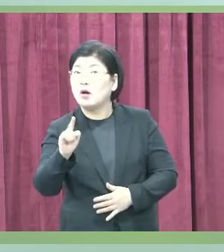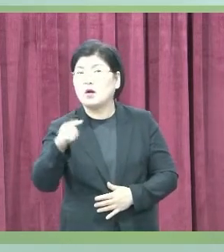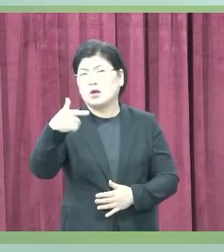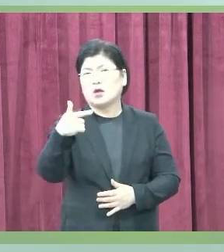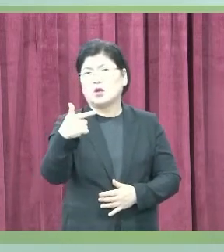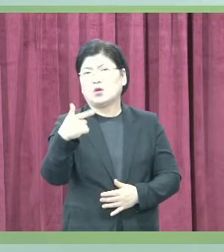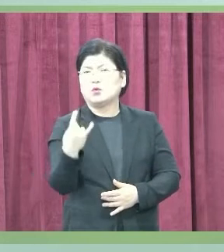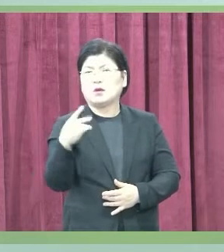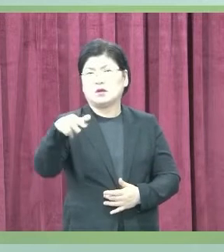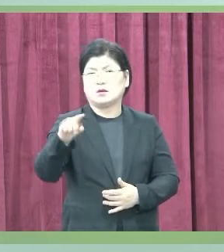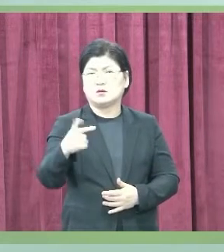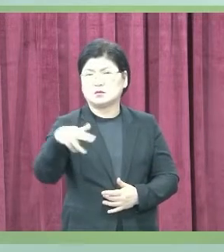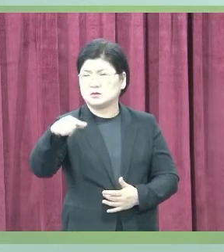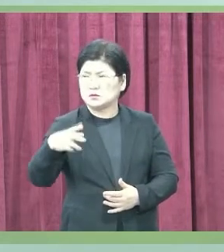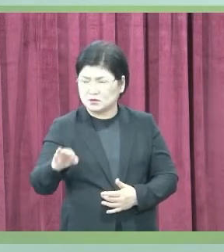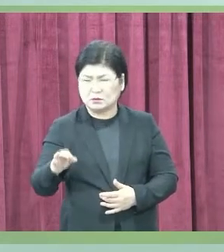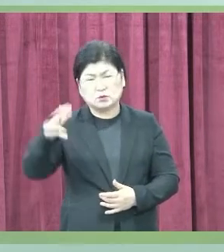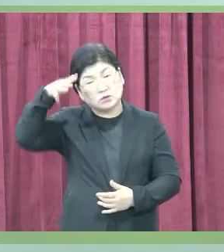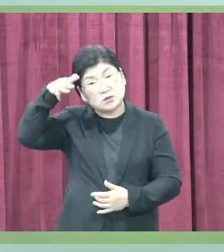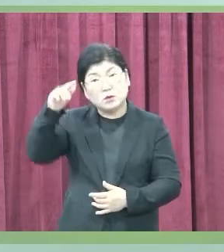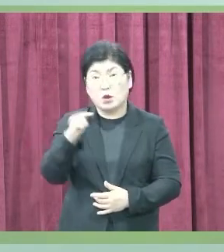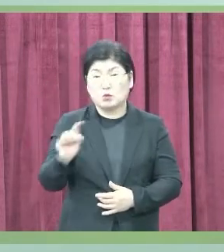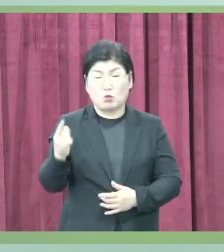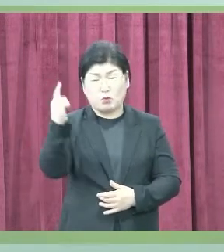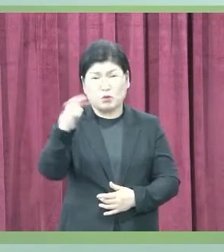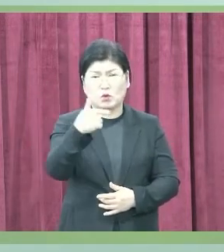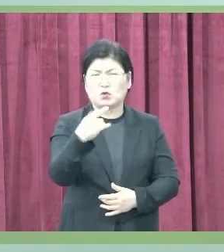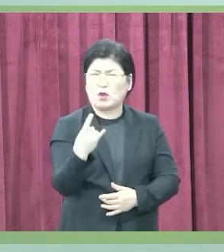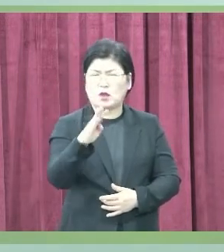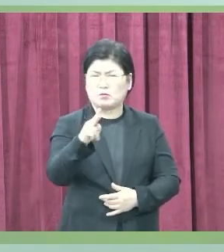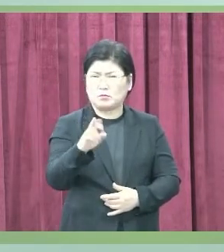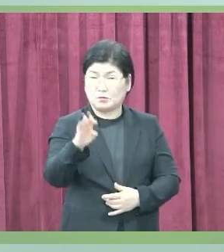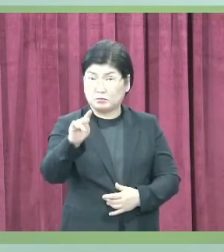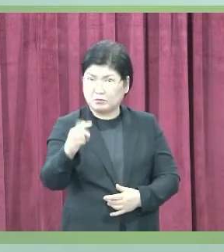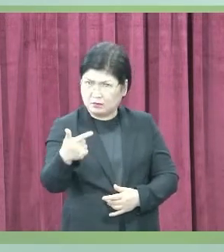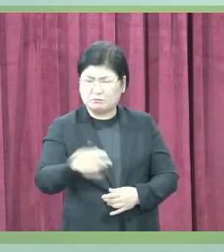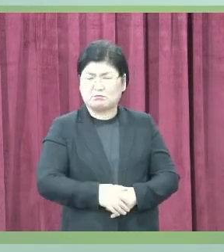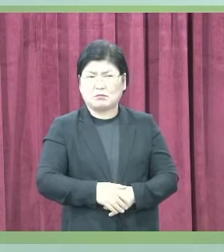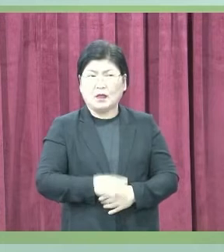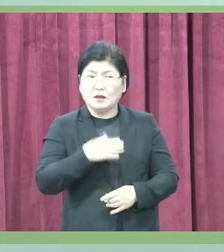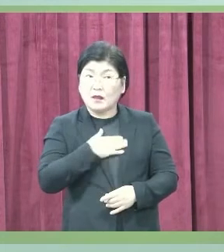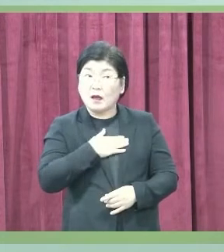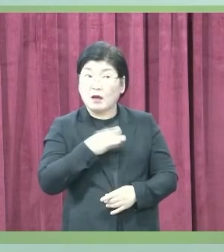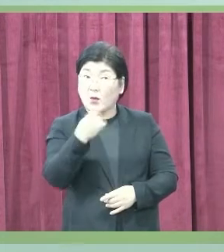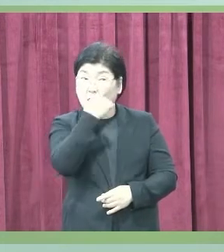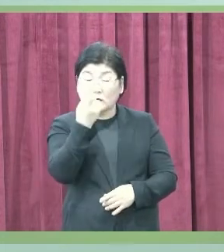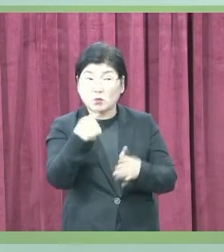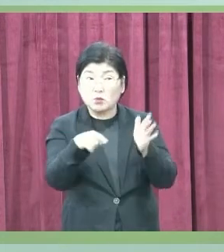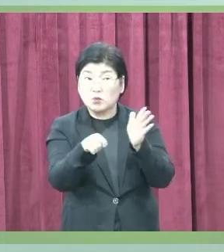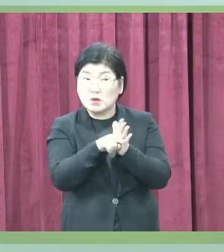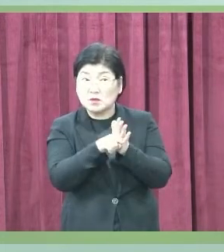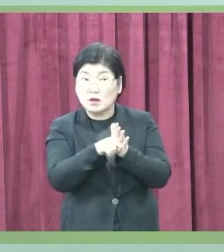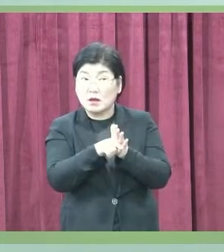뇌전증이에요. 그 다음에 치매가 가장 높은 건 뇌병변인데, 제가 여기 조금 표시를 해놨는데,